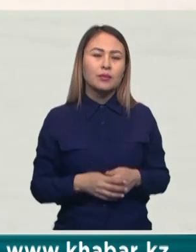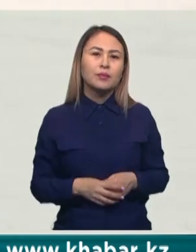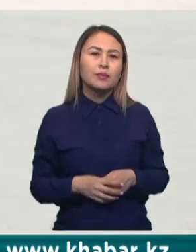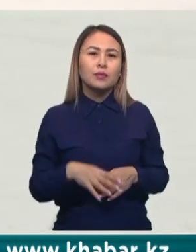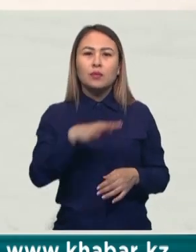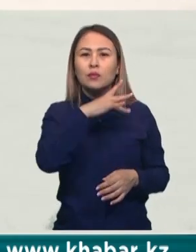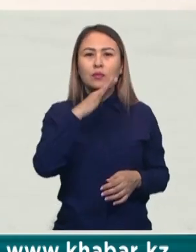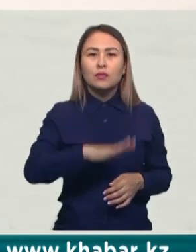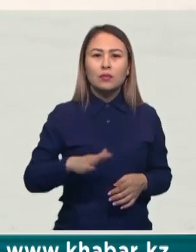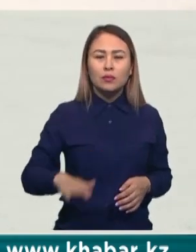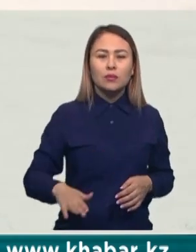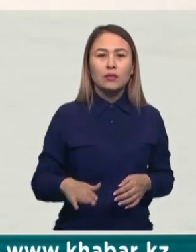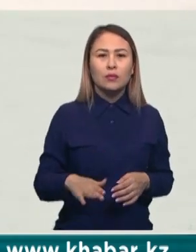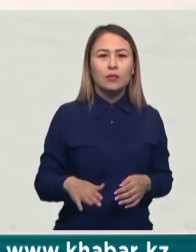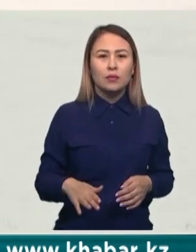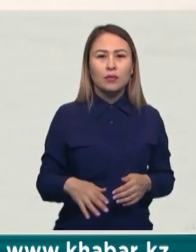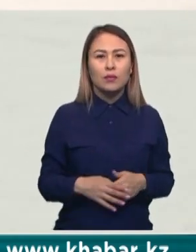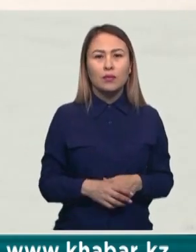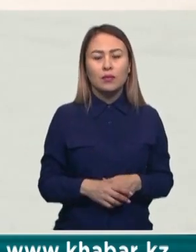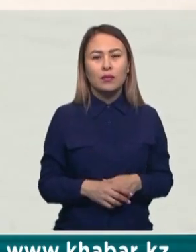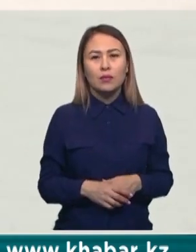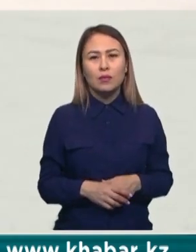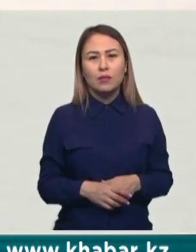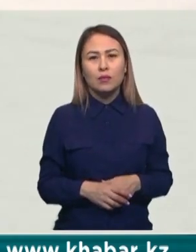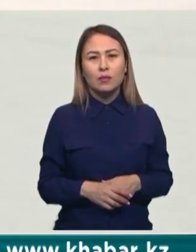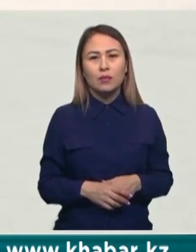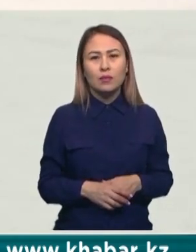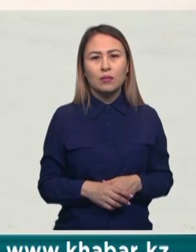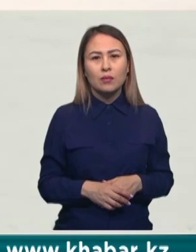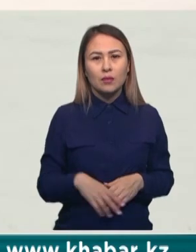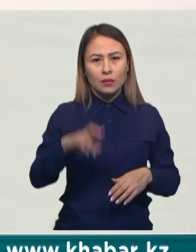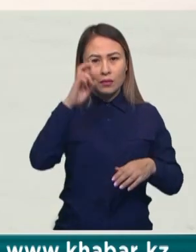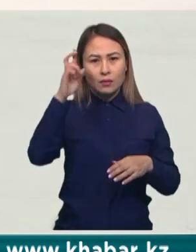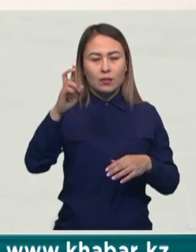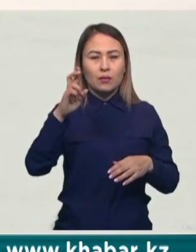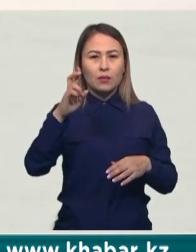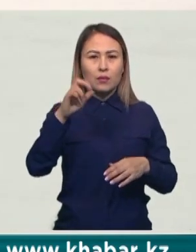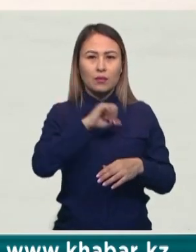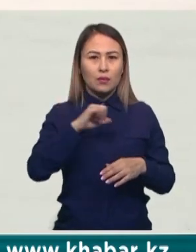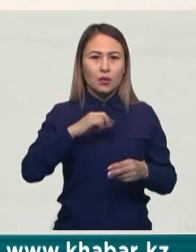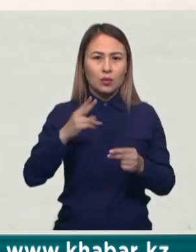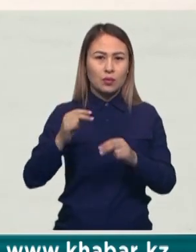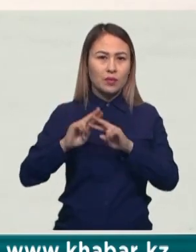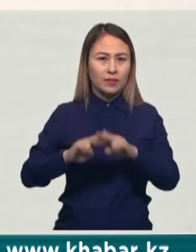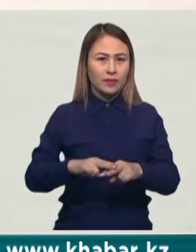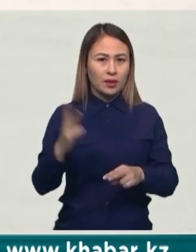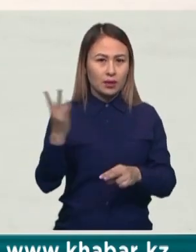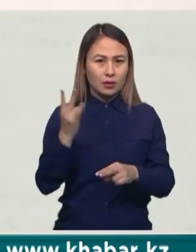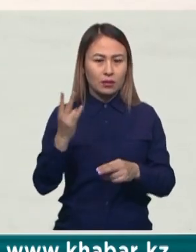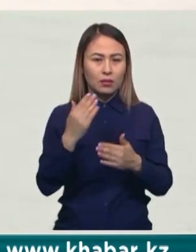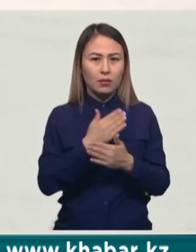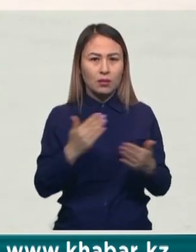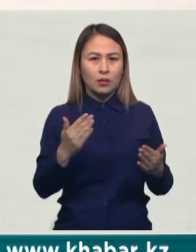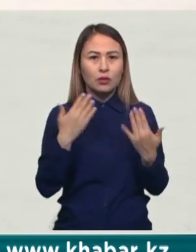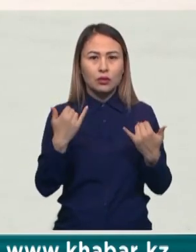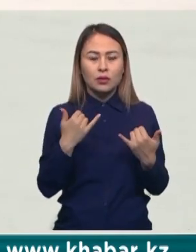көп балалы аналар, енді оларға енді үкімет жағынан тарапынан субсидия бөлінеді. Субсидия бөлінеді.